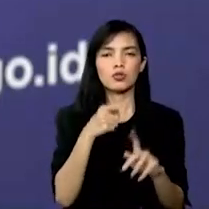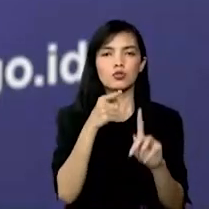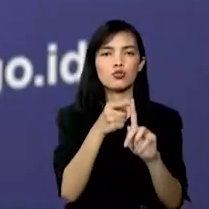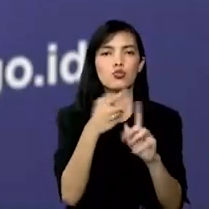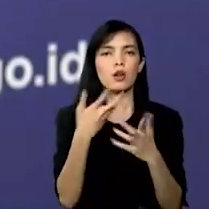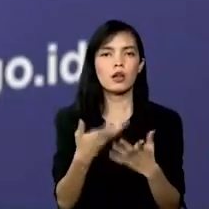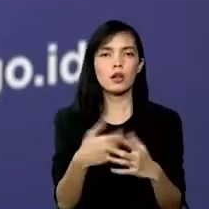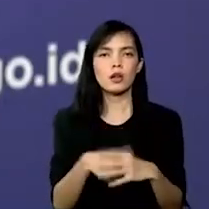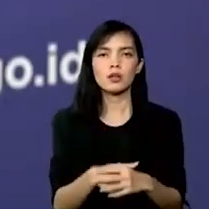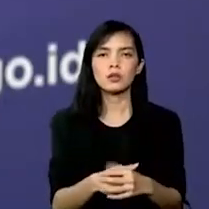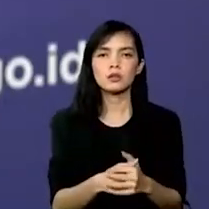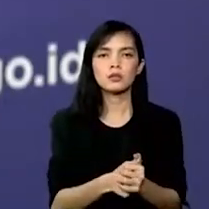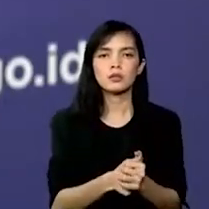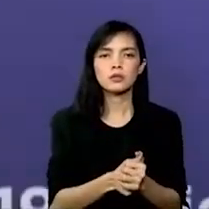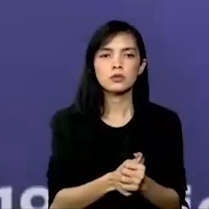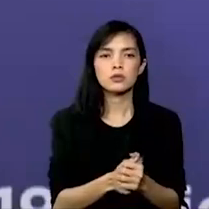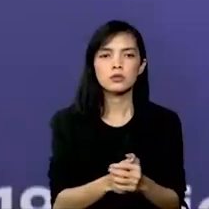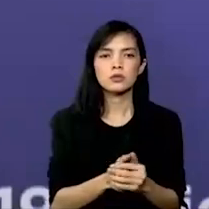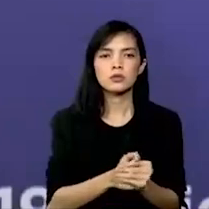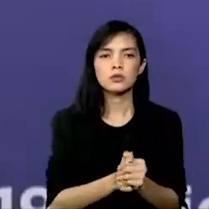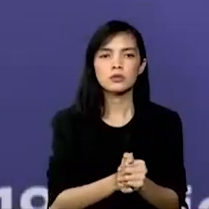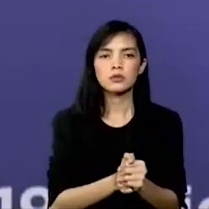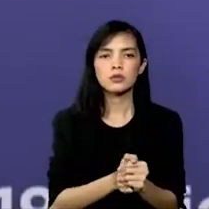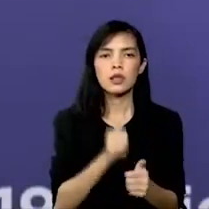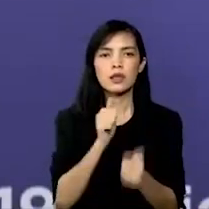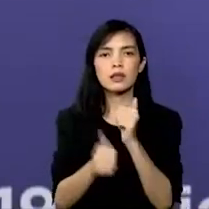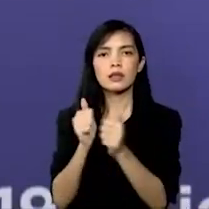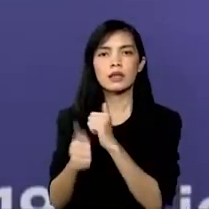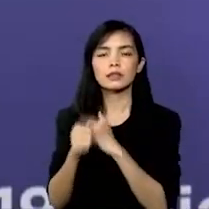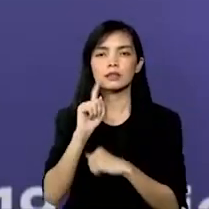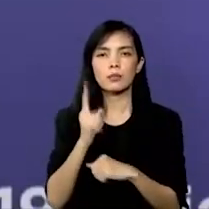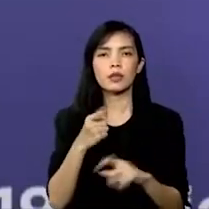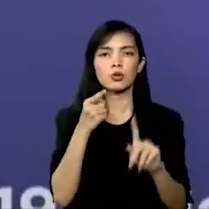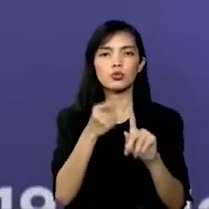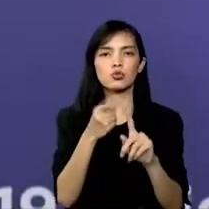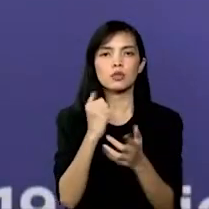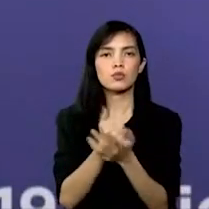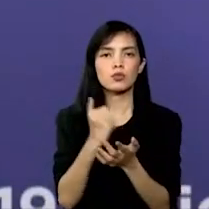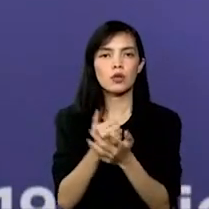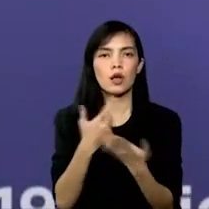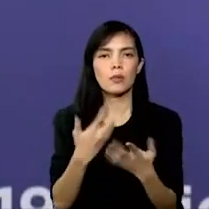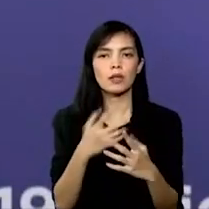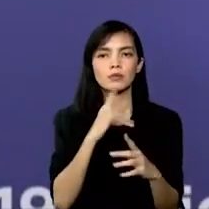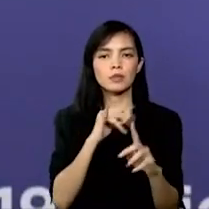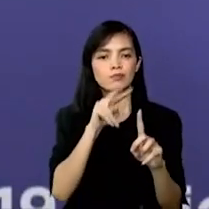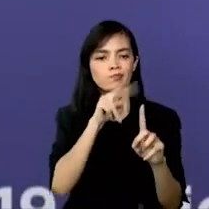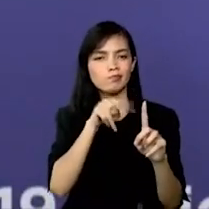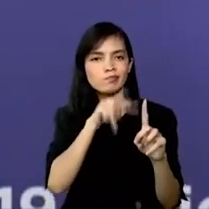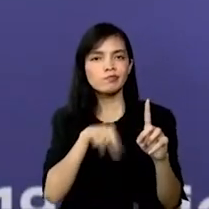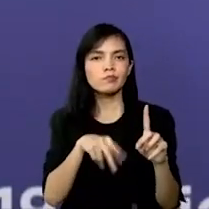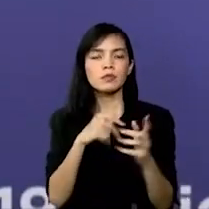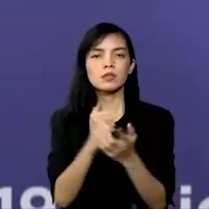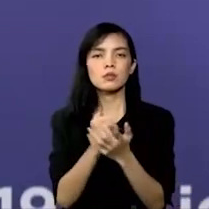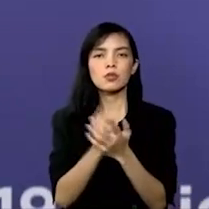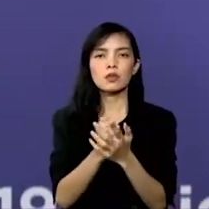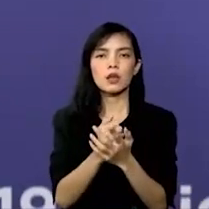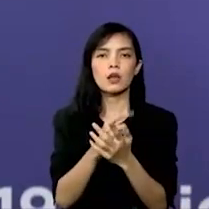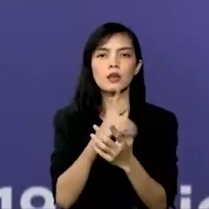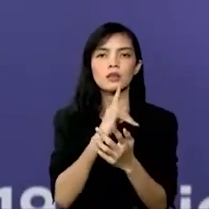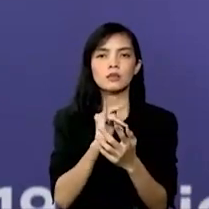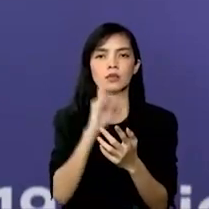tujuannya apa ya baik jadi rapid test Itu kan tujuannya sebenarnya skrining atau sebenarnya